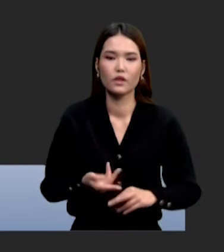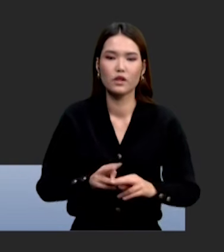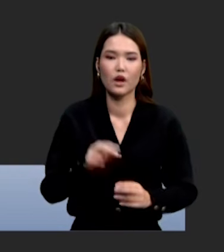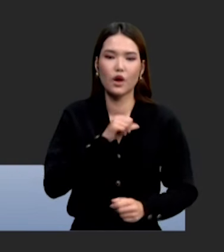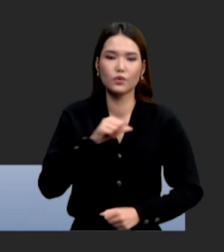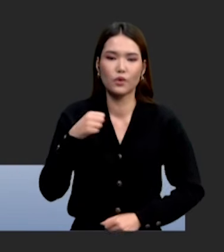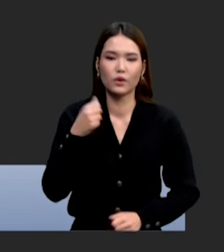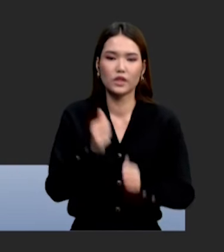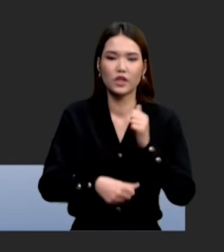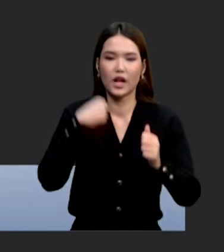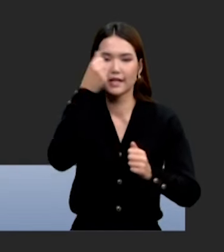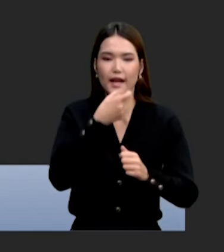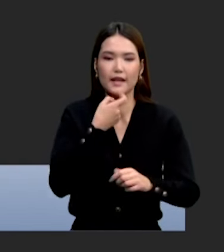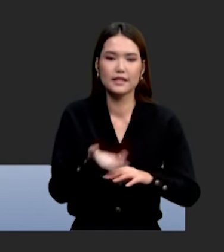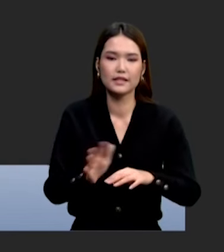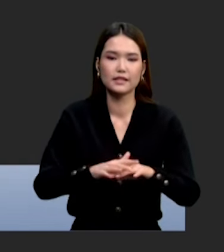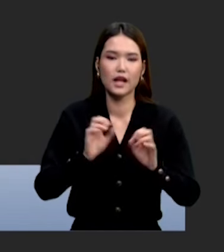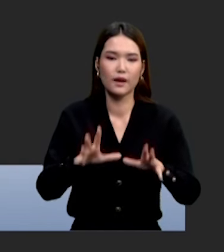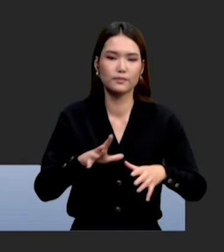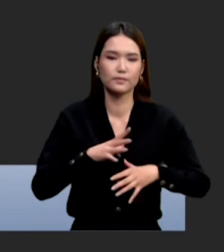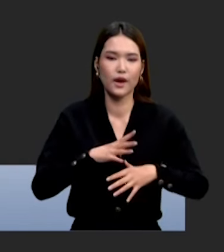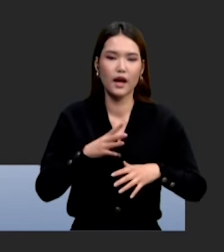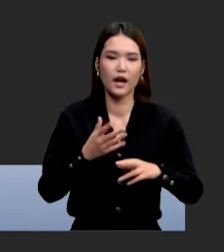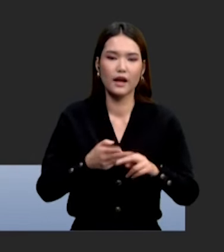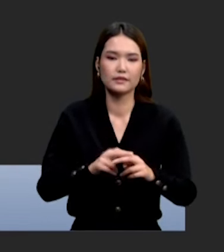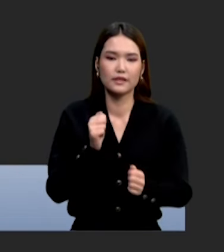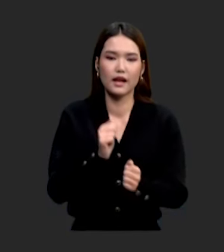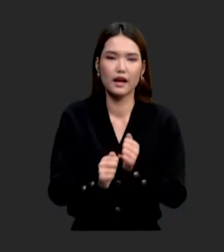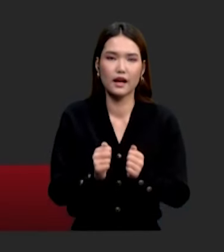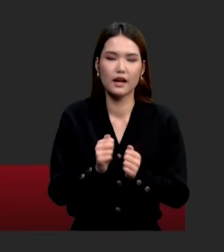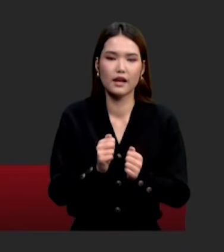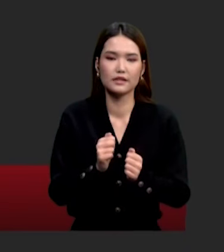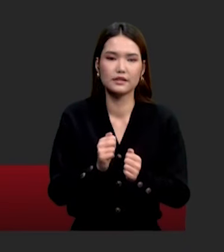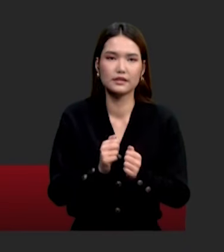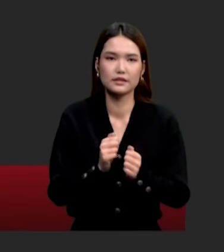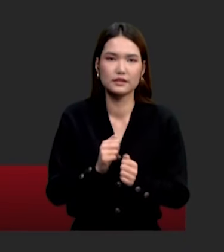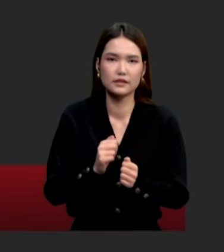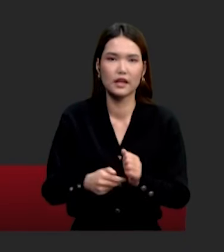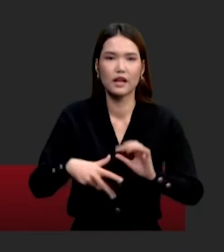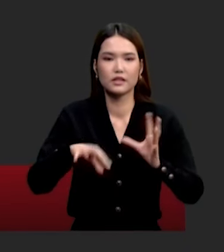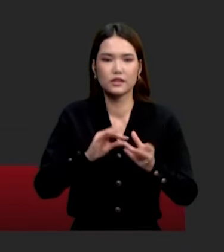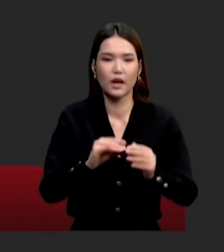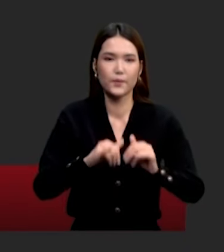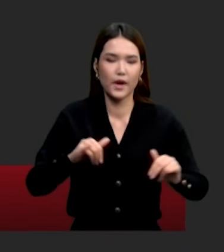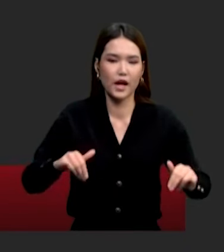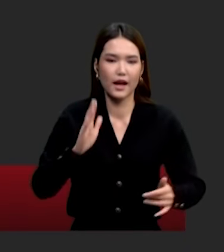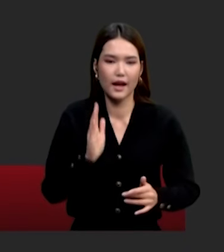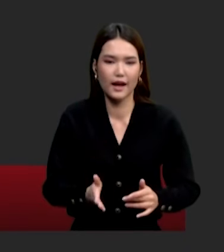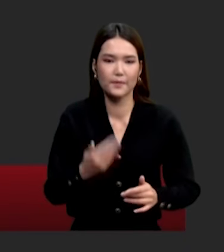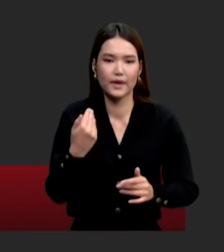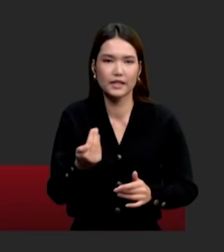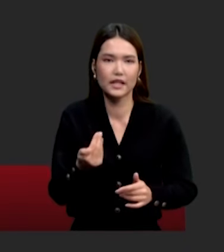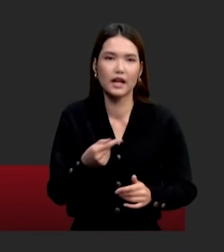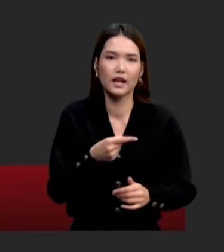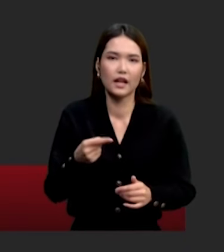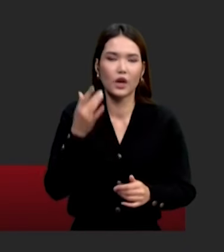тұру қиындау екен. Сол өзіңіз ойлаңыз, декабрь 29-ын алдым. Январь 29-ында 602 мың теңге төлейді екен. Сосын бұл маған